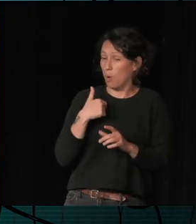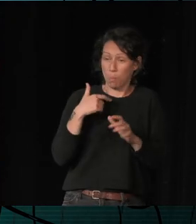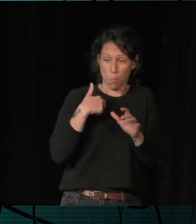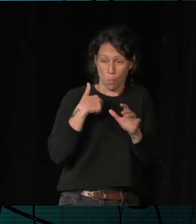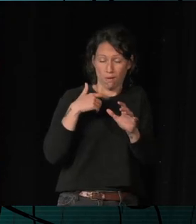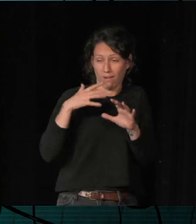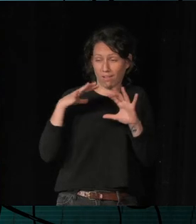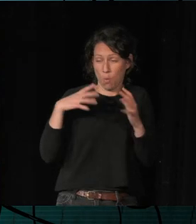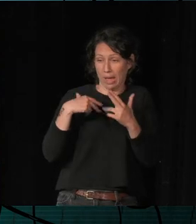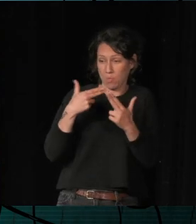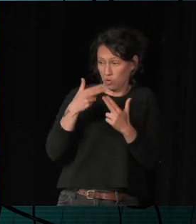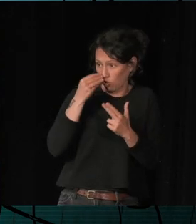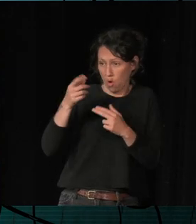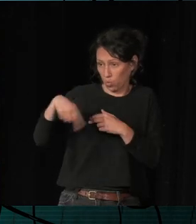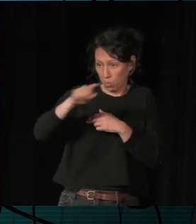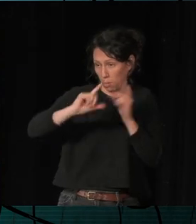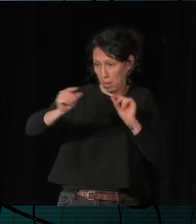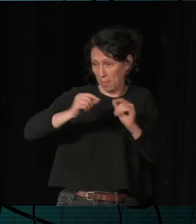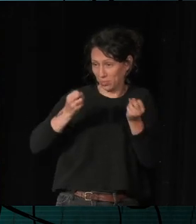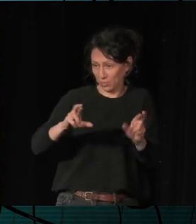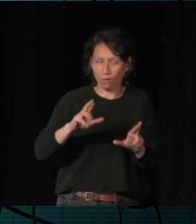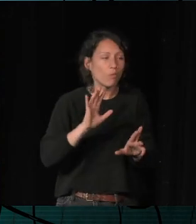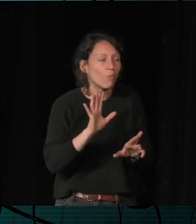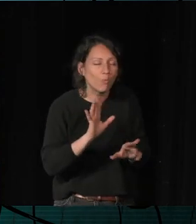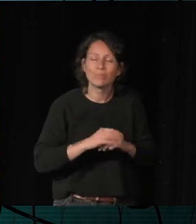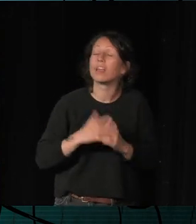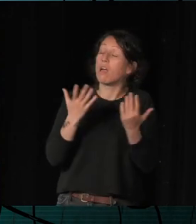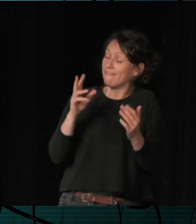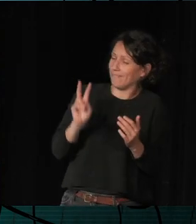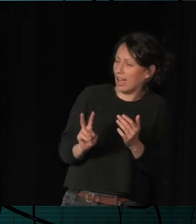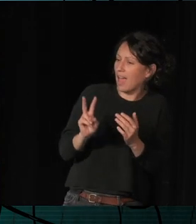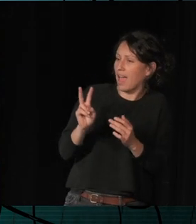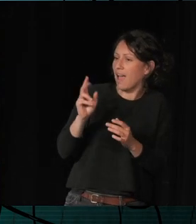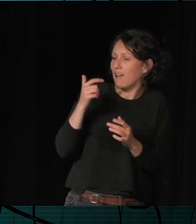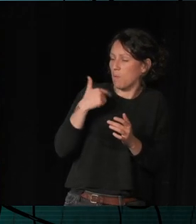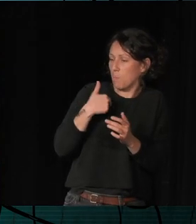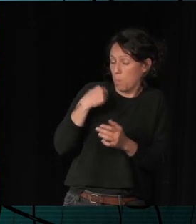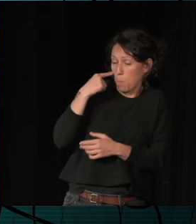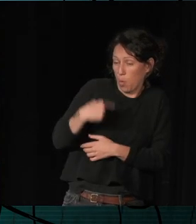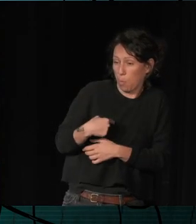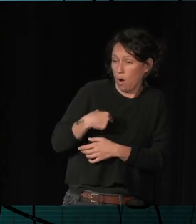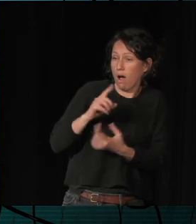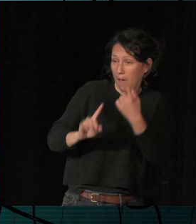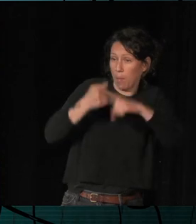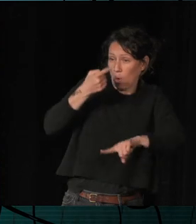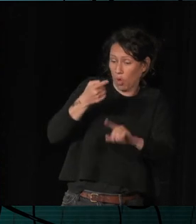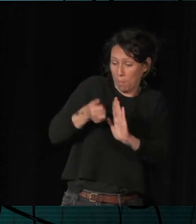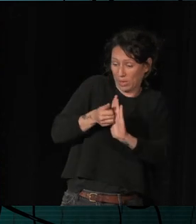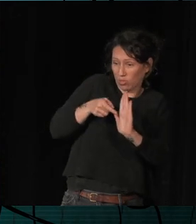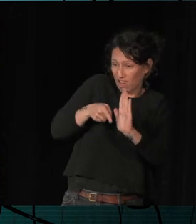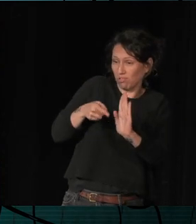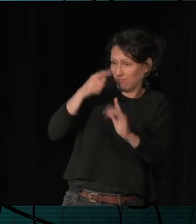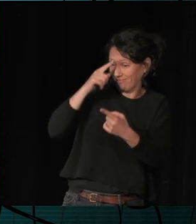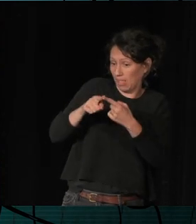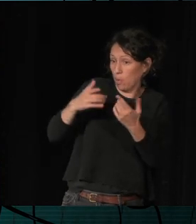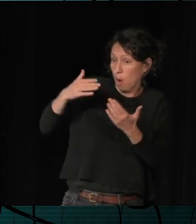au contraire. Tu demandais juste avant, justement, si le personnage c'était plutôt le visuel ou l'écriture. Moi, je dirais que c'est sa dimension poétique. Voilà, regarde, ils sont